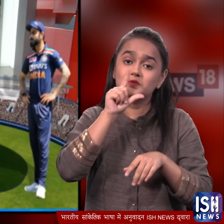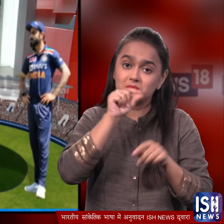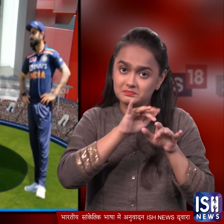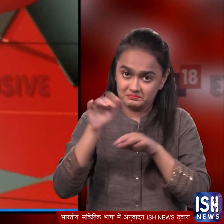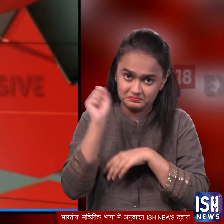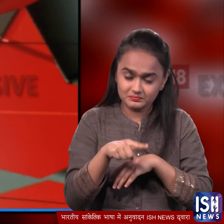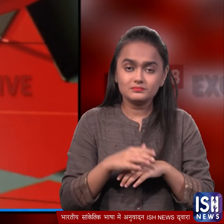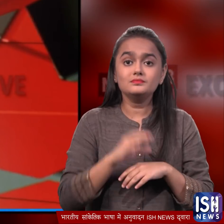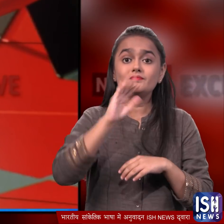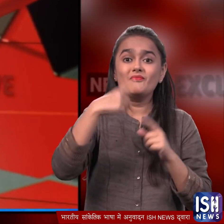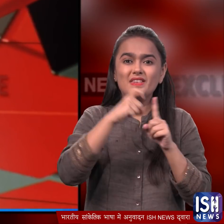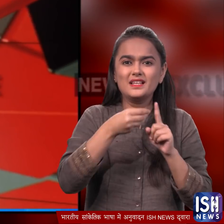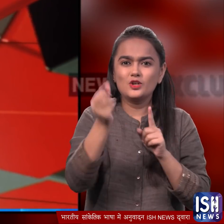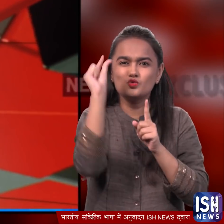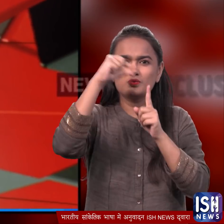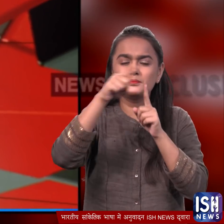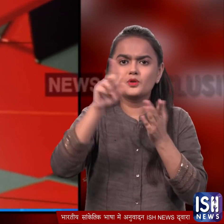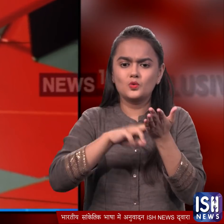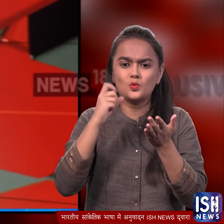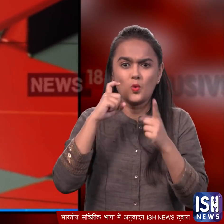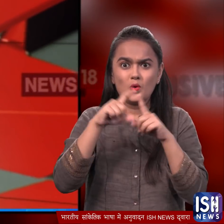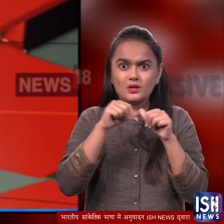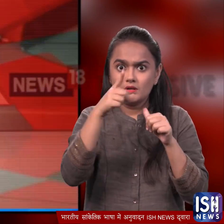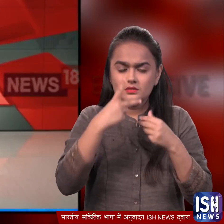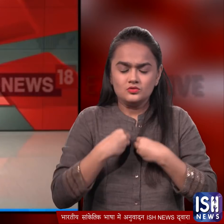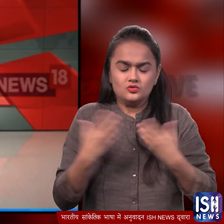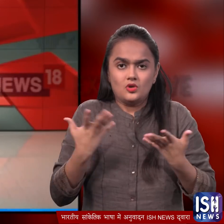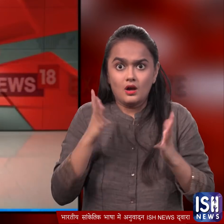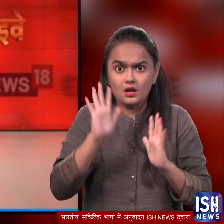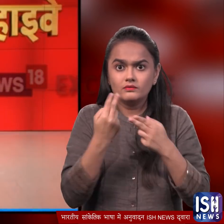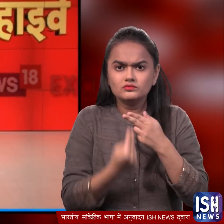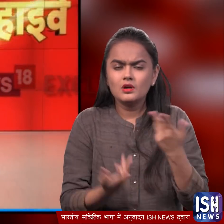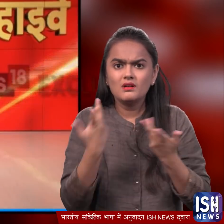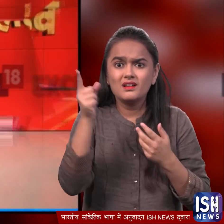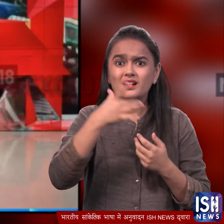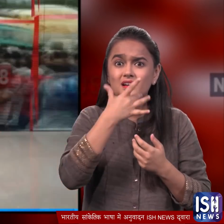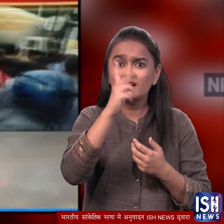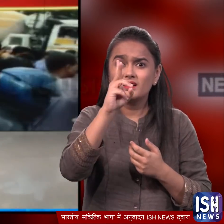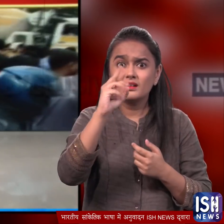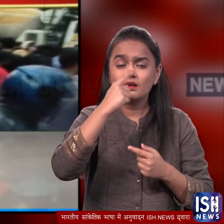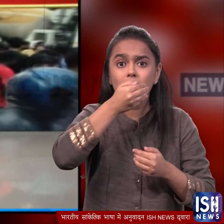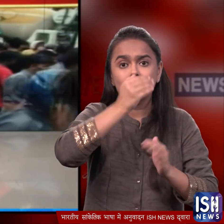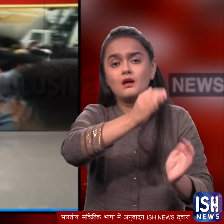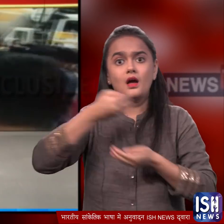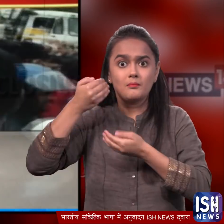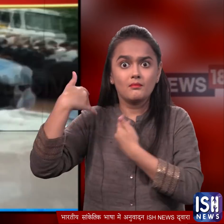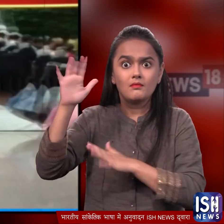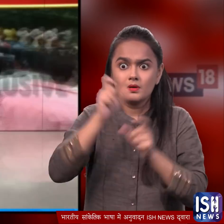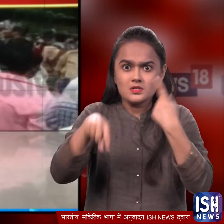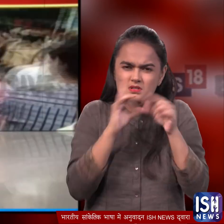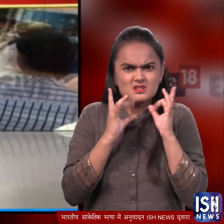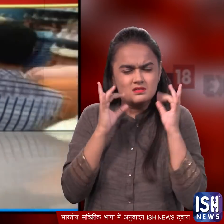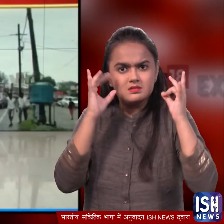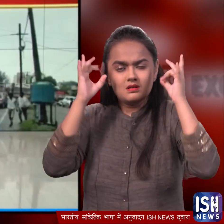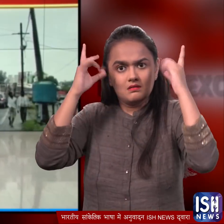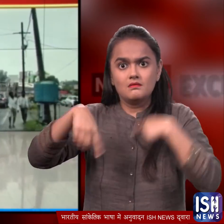दिया। दिल्ली के पास उत्तर प्रदेश के ग्रेटर नोएडा से हैरान कर देने वाला मामला सामने आया। वहां एक 20 साल की लड़की को अगवा किए जाने से लोगों